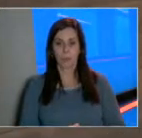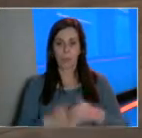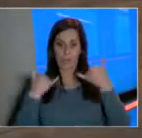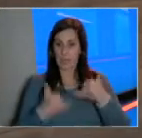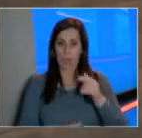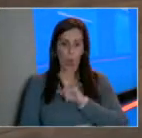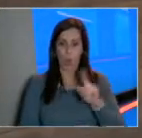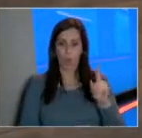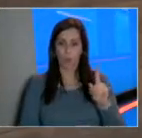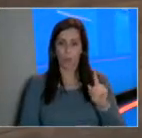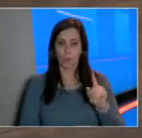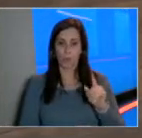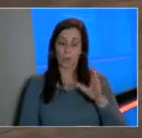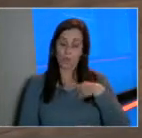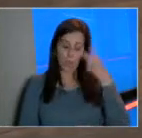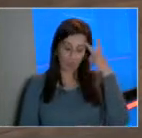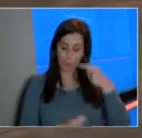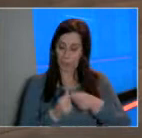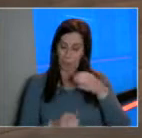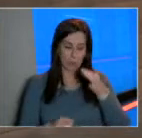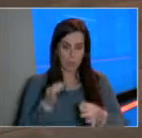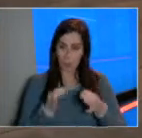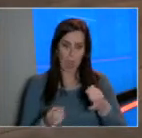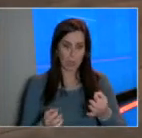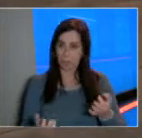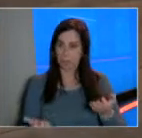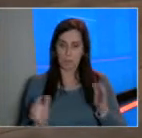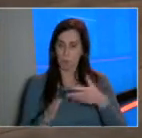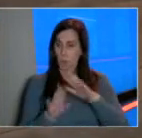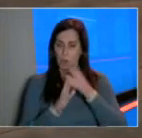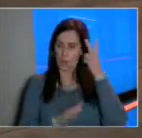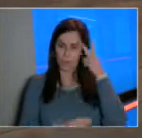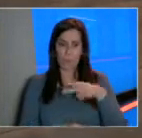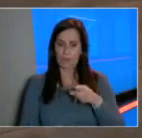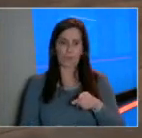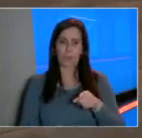כרגע לא. על פי הבנתי המשפטית, לפי כל מה שהבנתי,